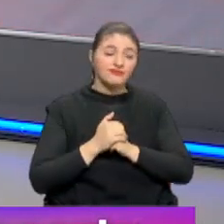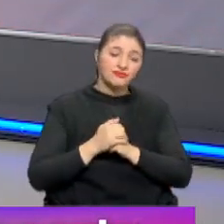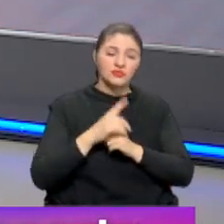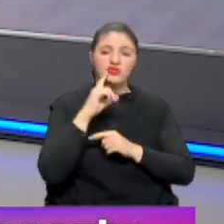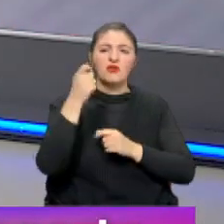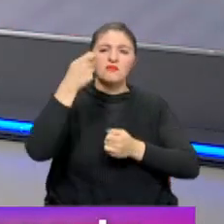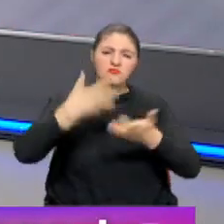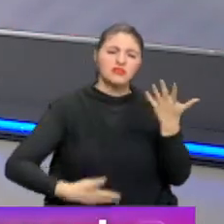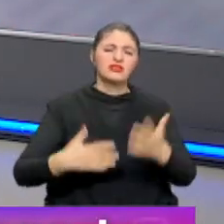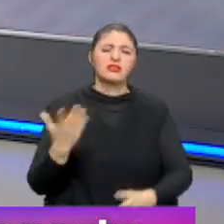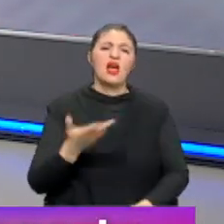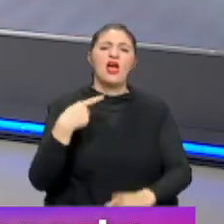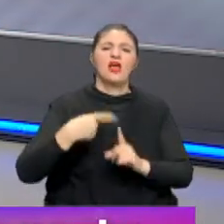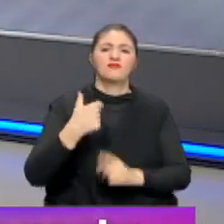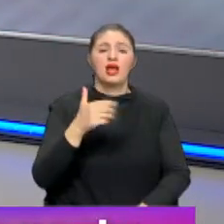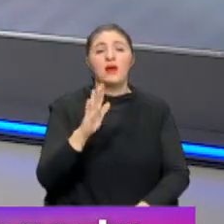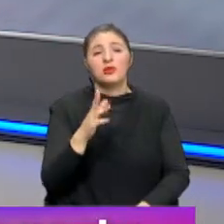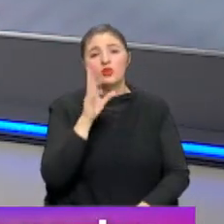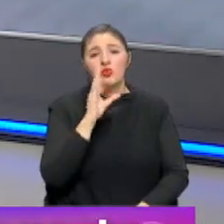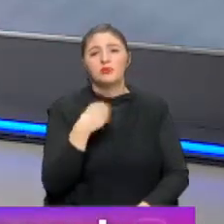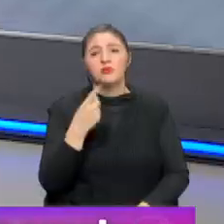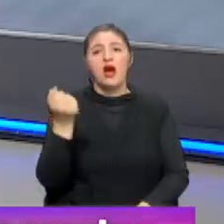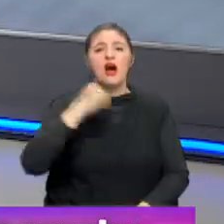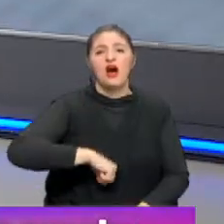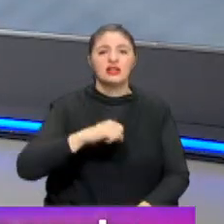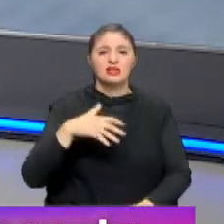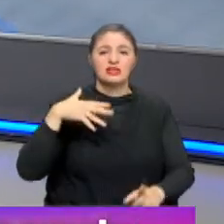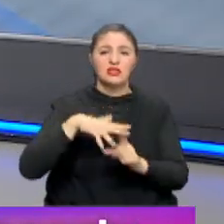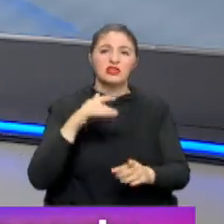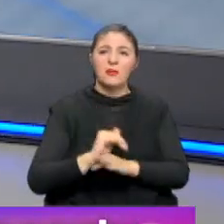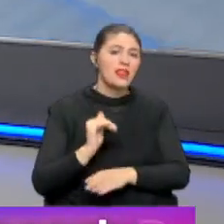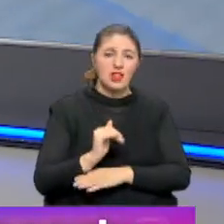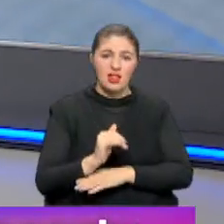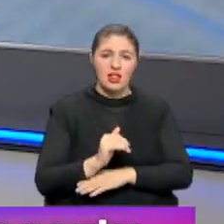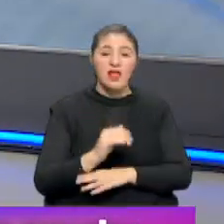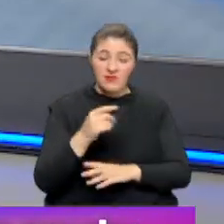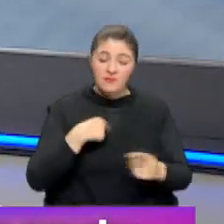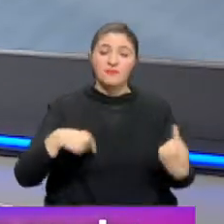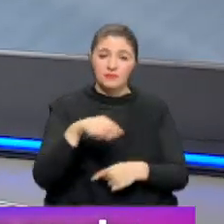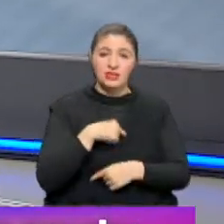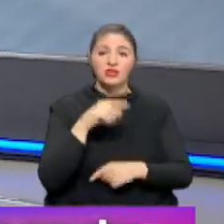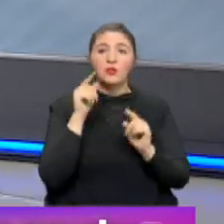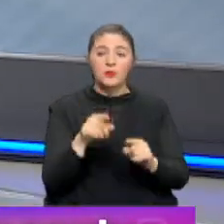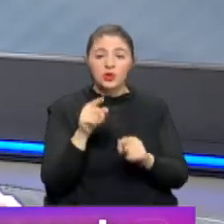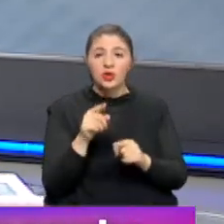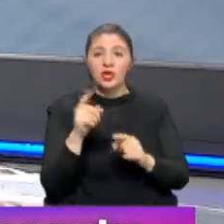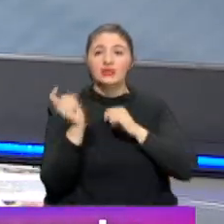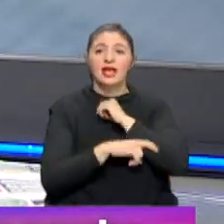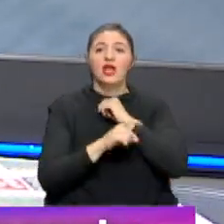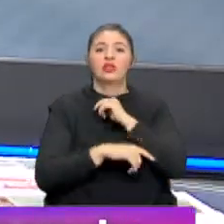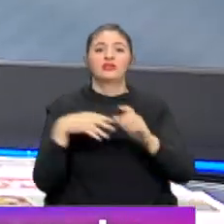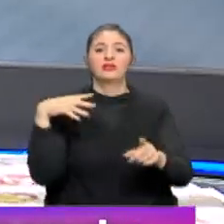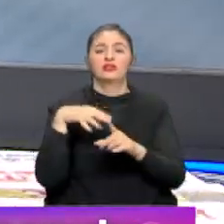pek çok soru eklenebilir ama Neticede biz bu hain saldırıyı yaşadık ve biz bu terör